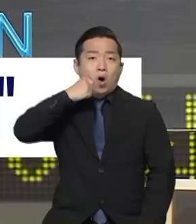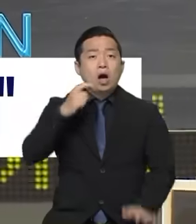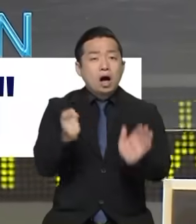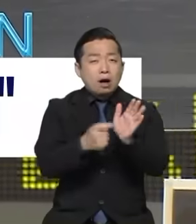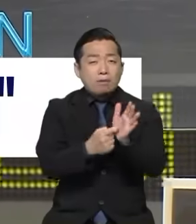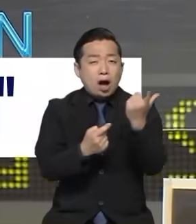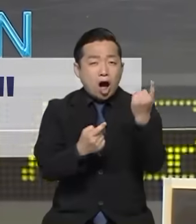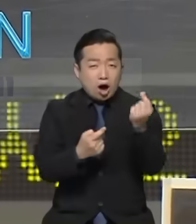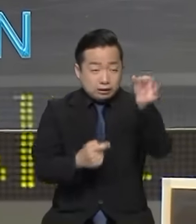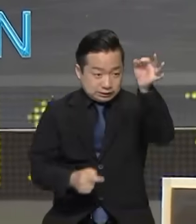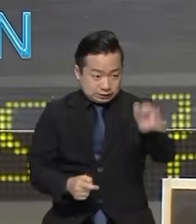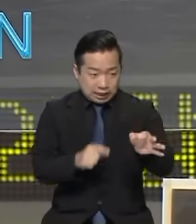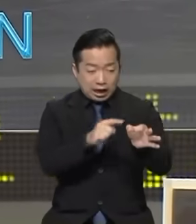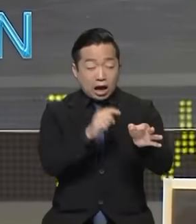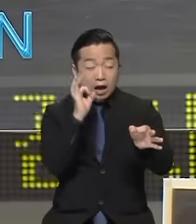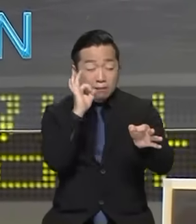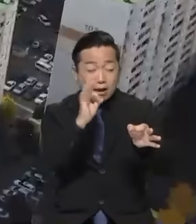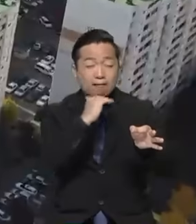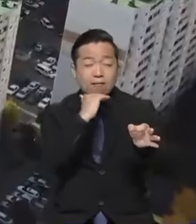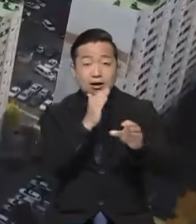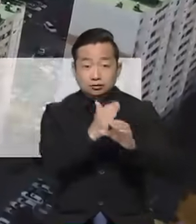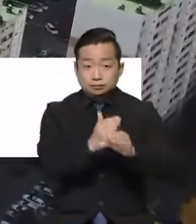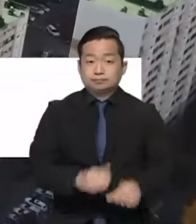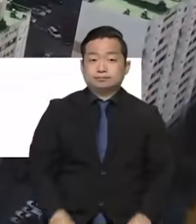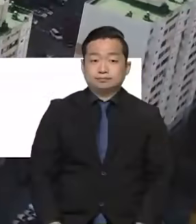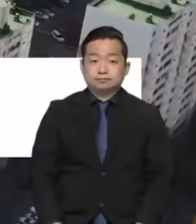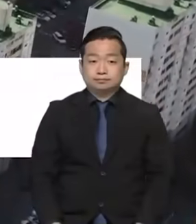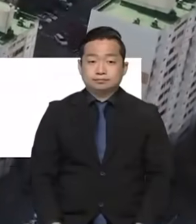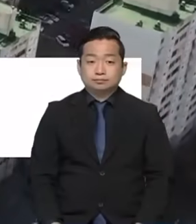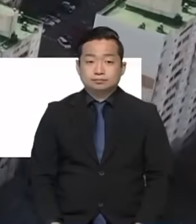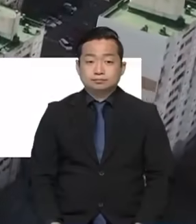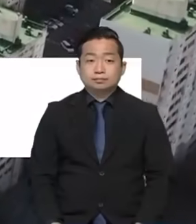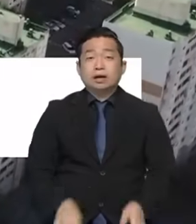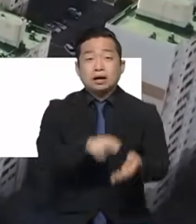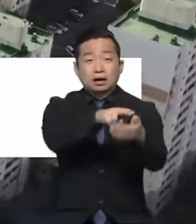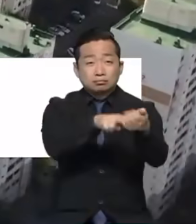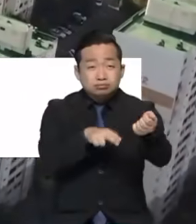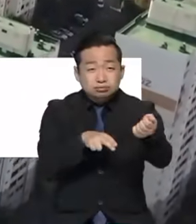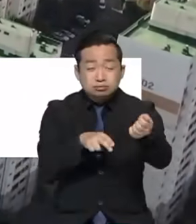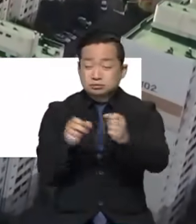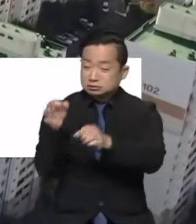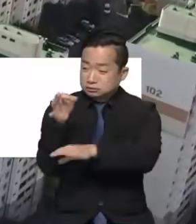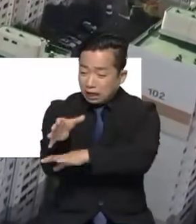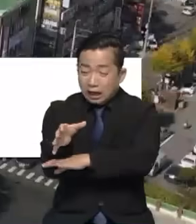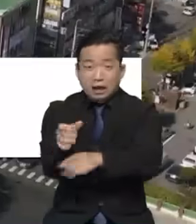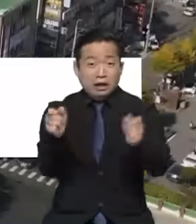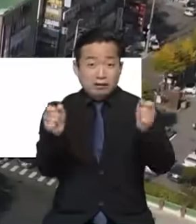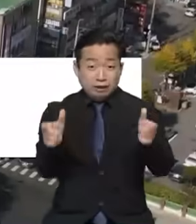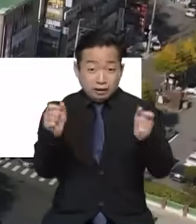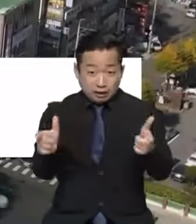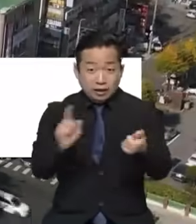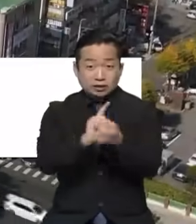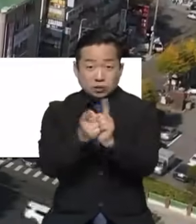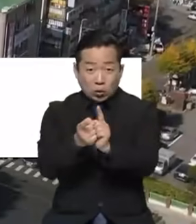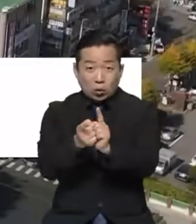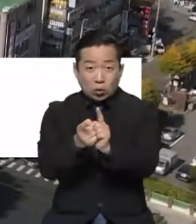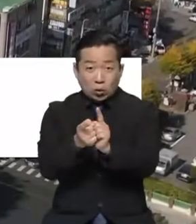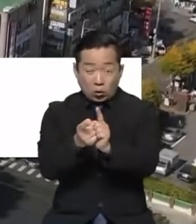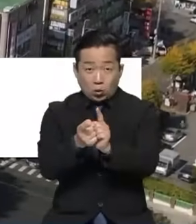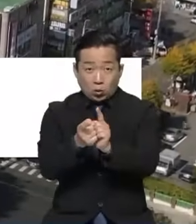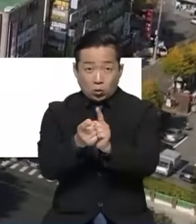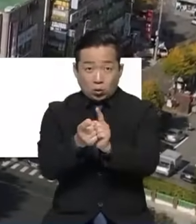더 싼 물건을 기다리는 겁니다. 매수 타이밍이든 매도 타이밍이든 서로 이제 당긴 줄다리기